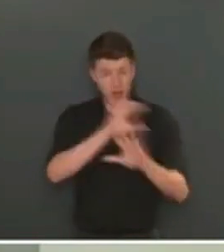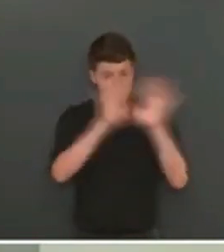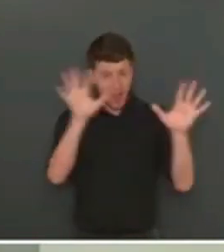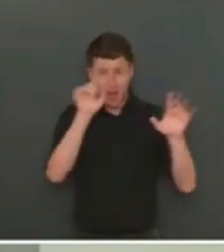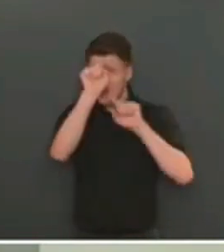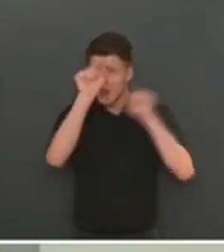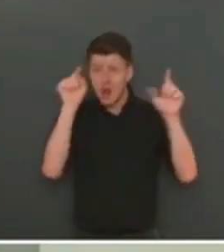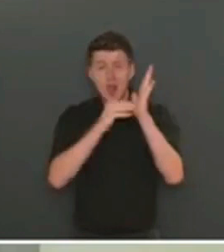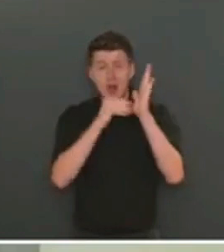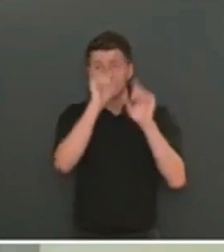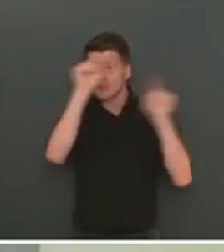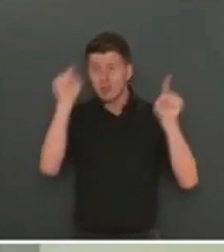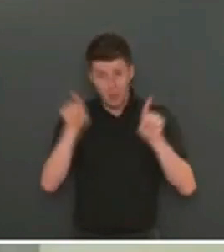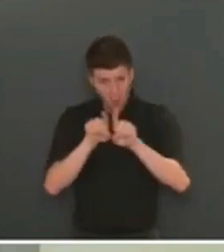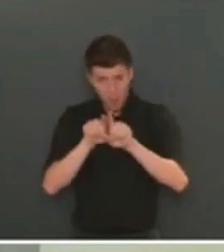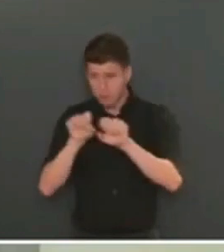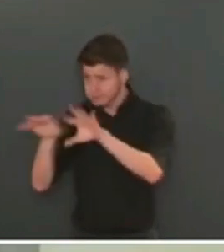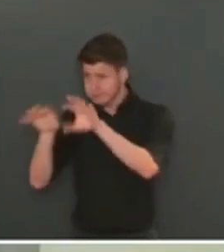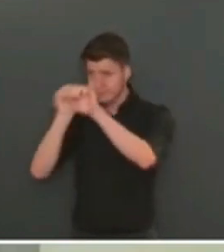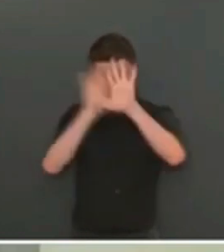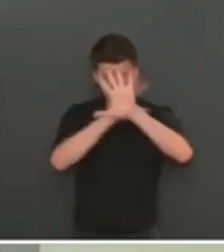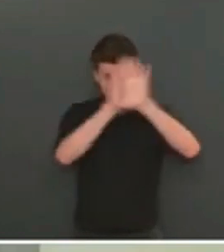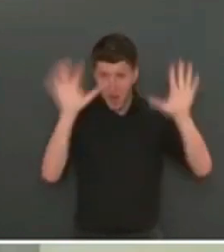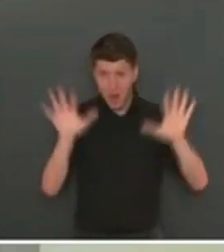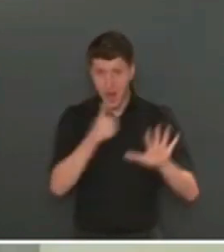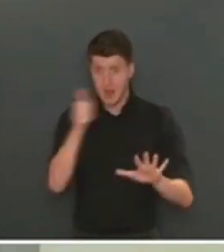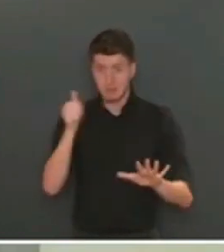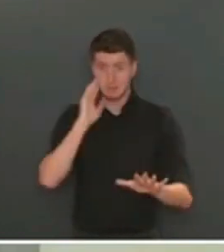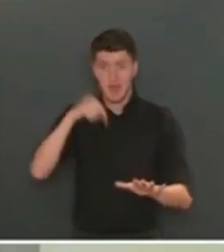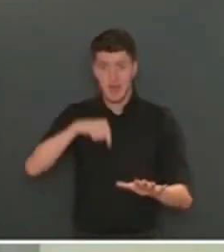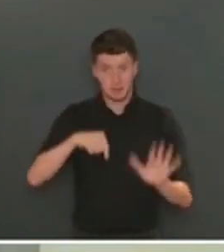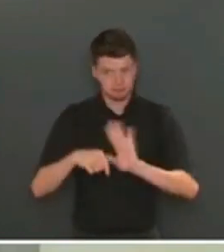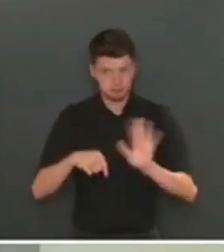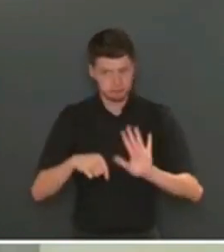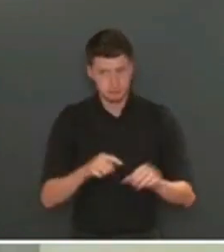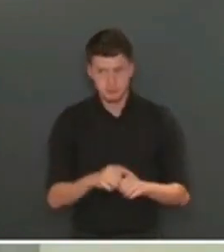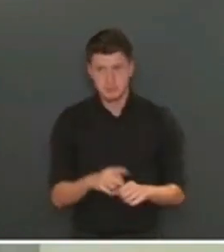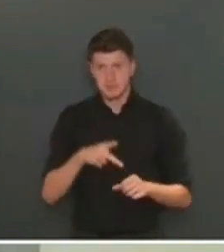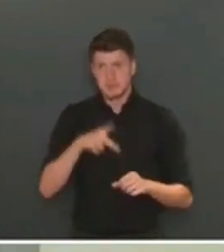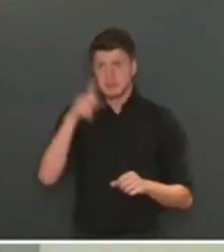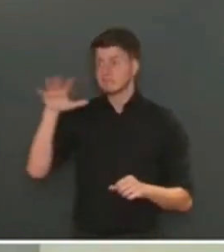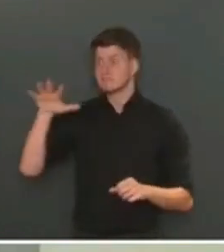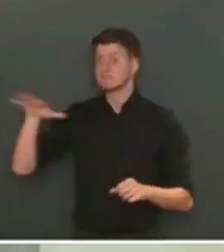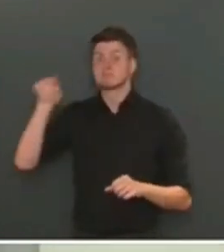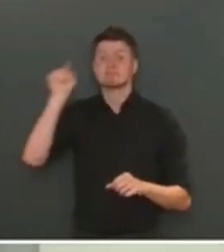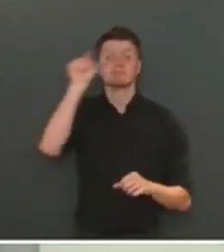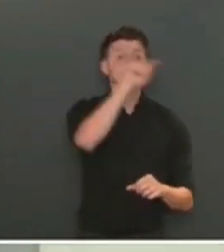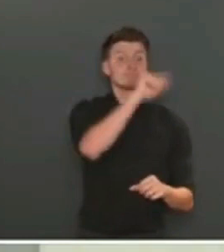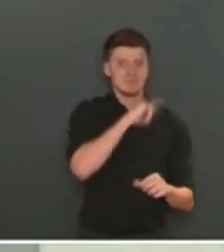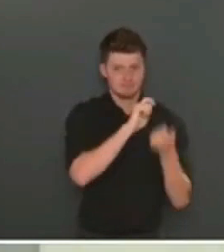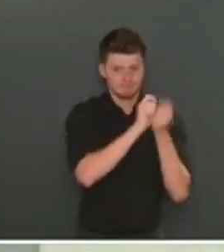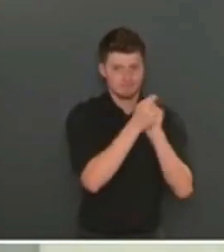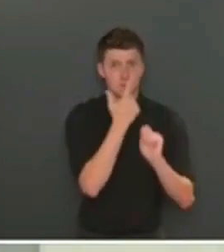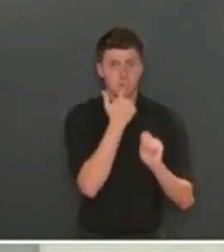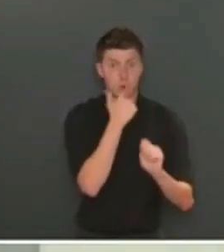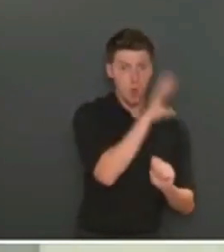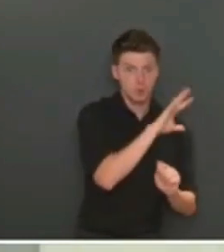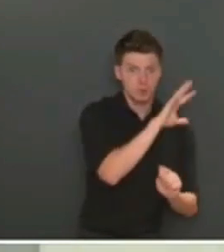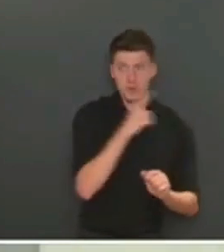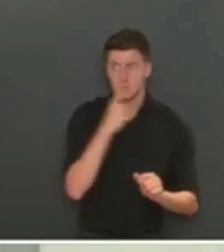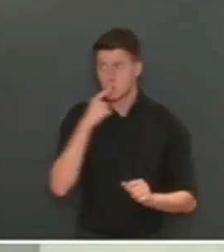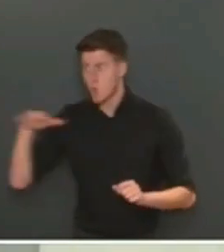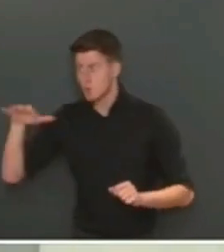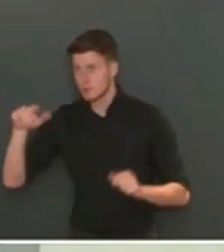معدل تكاتر الفيروس في بلجيكا 0.9 وهو رقم اخذ في الانخفاض منذ